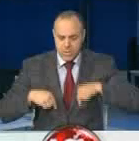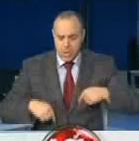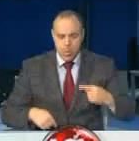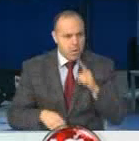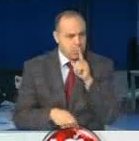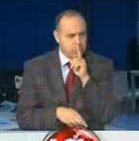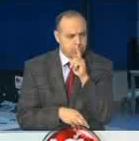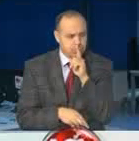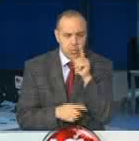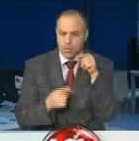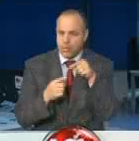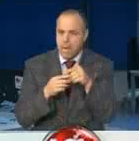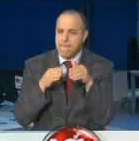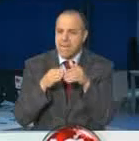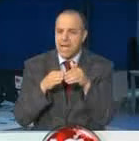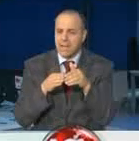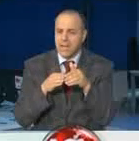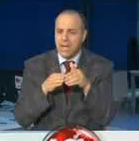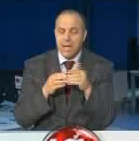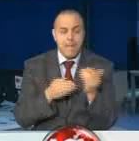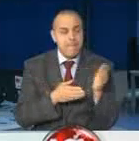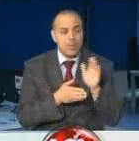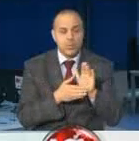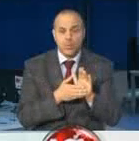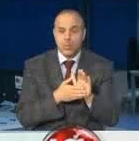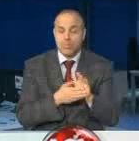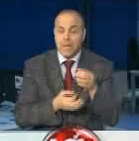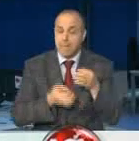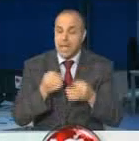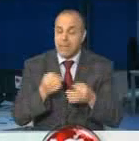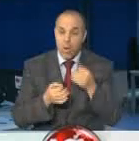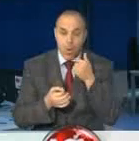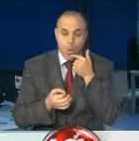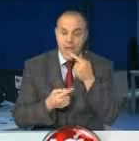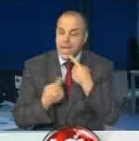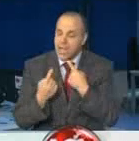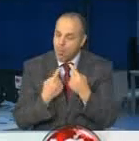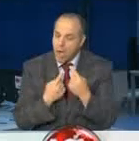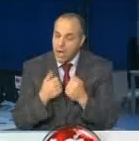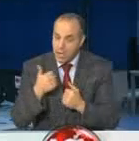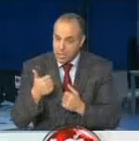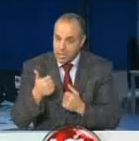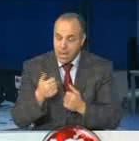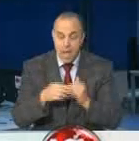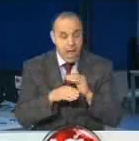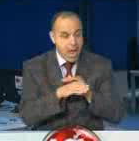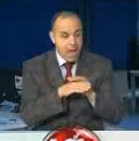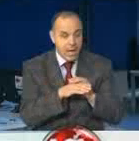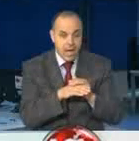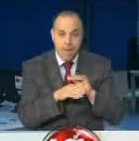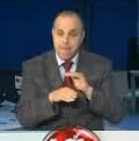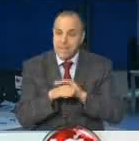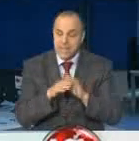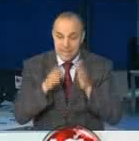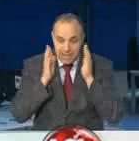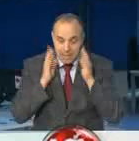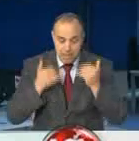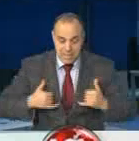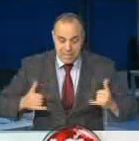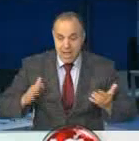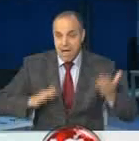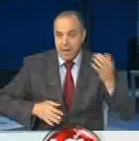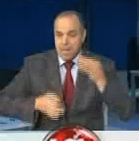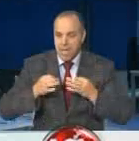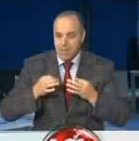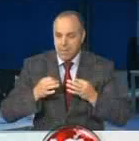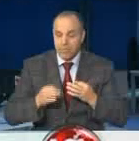الحكومة تجاه مطالب الهياكل الممثلة لعموم القضاة، منها الحوار في علاقة بمسار تركيز المجلس الأعلى